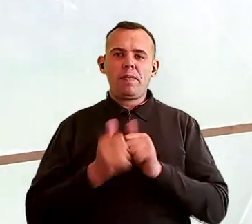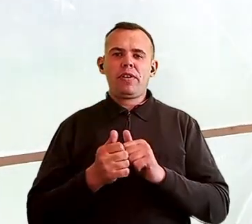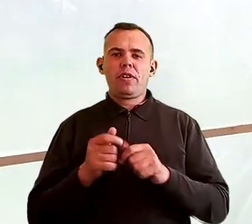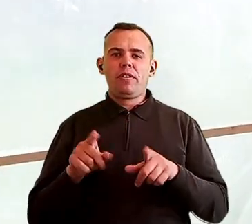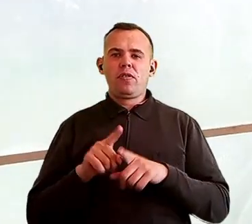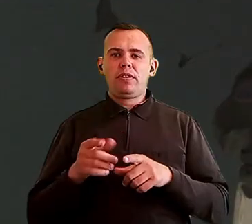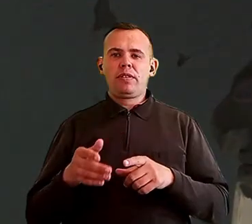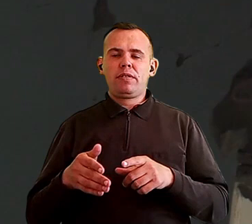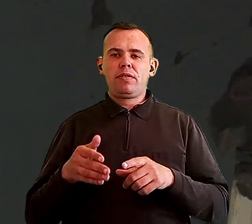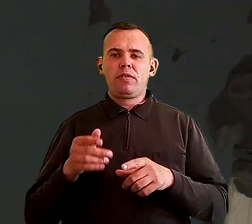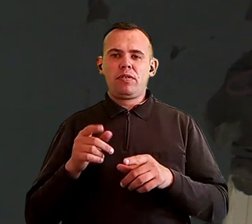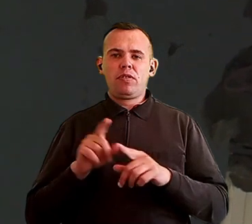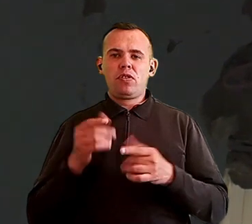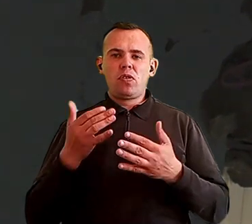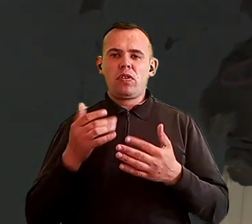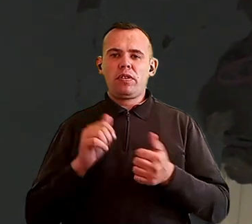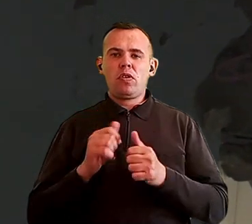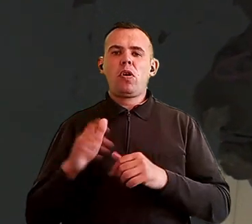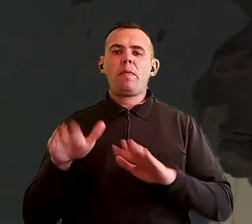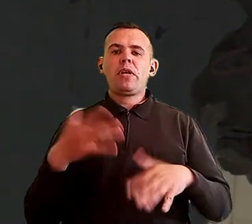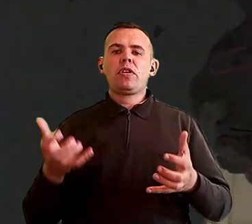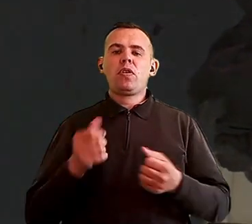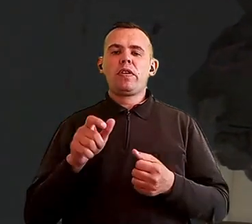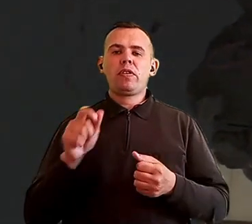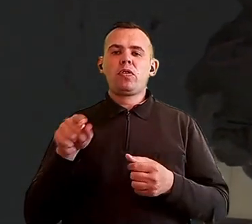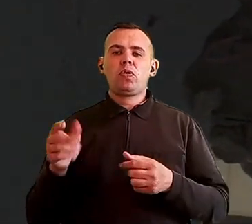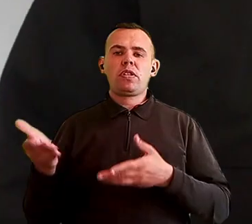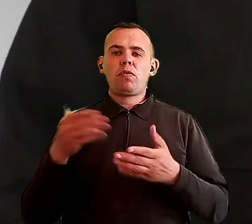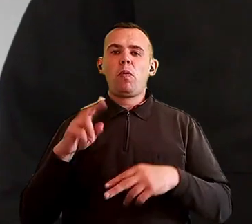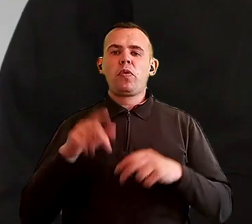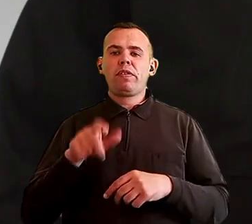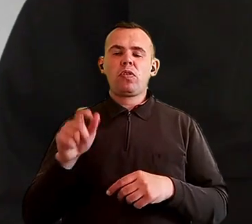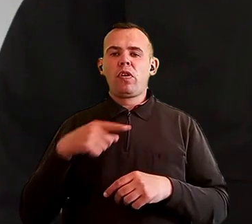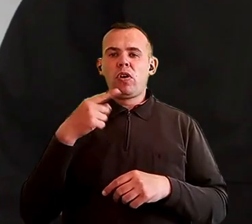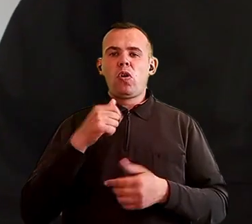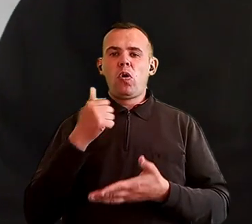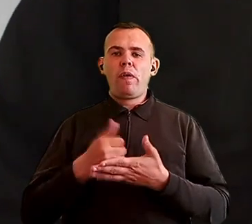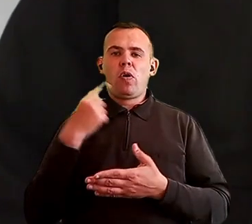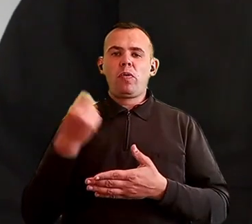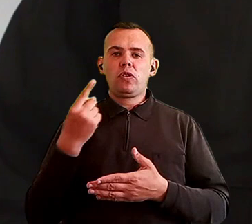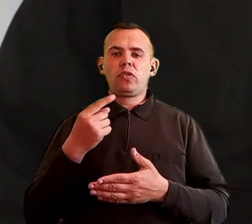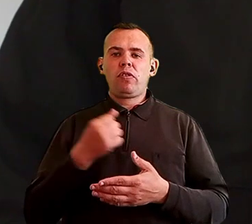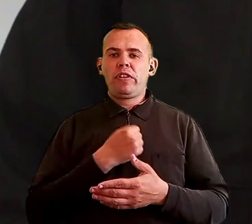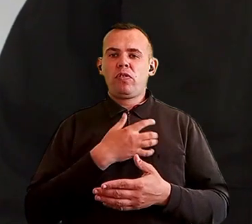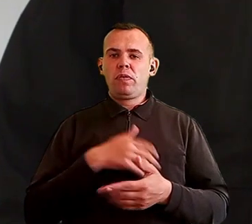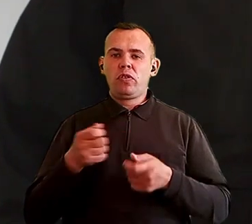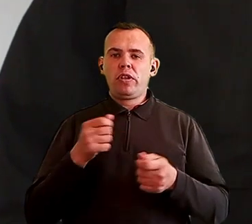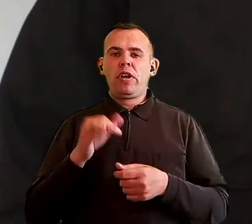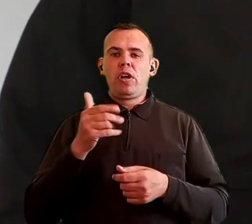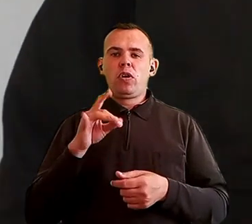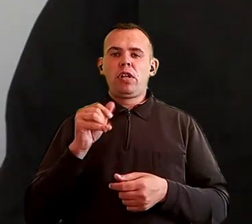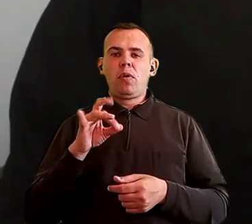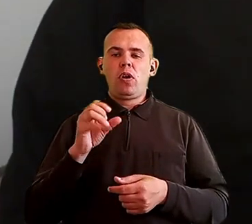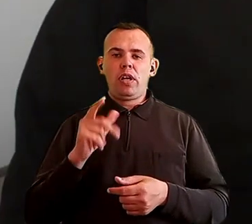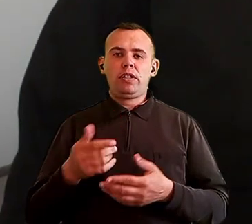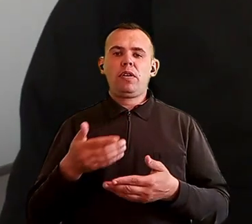треба переробляти. Після рятувальників сюди запросять будівельників, говорить голова обласної військової адміністрації Ігор Табурець. Ми